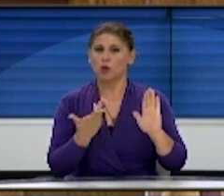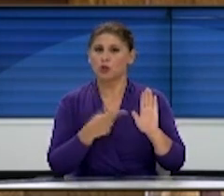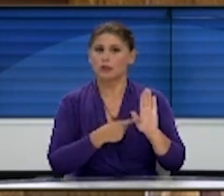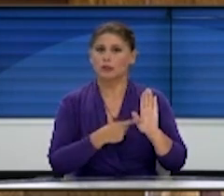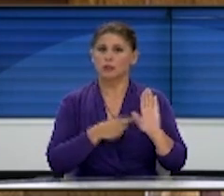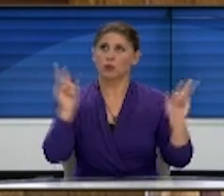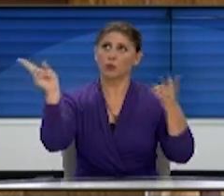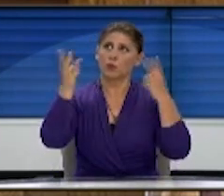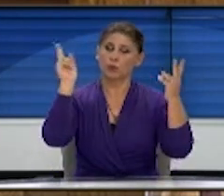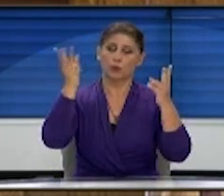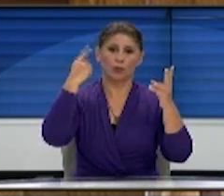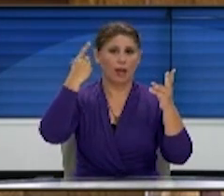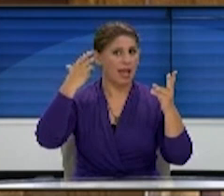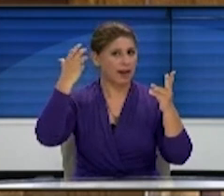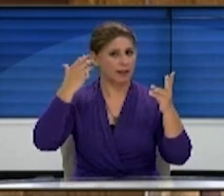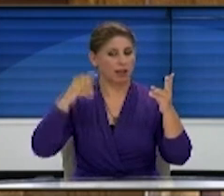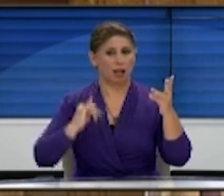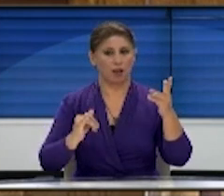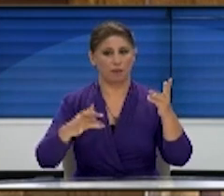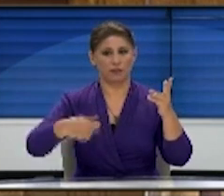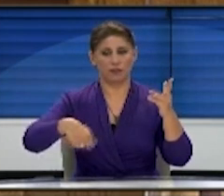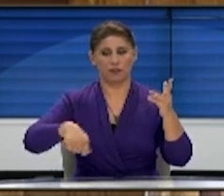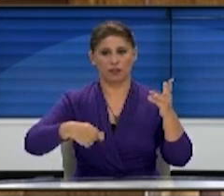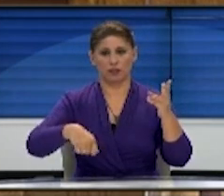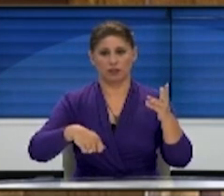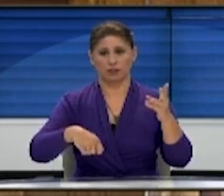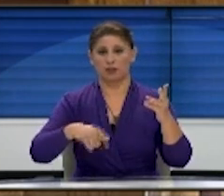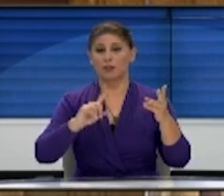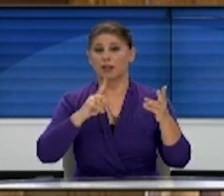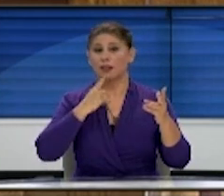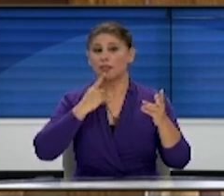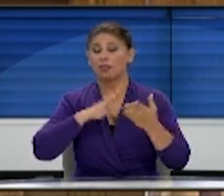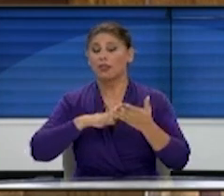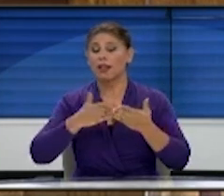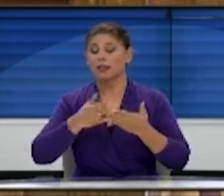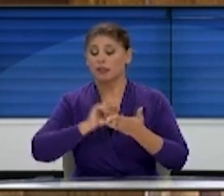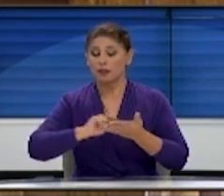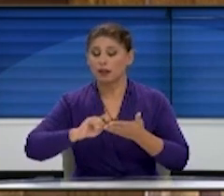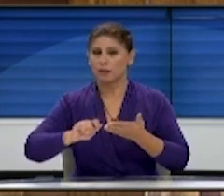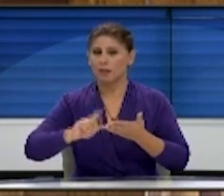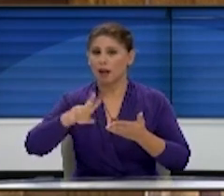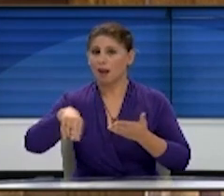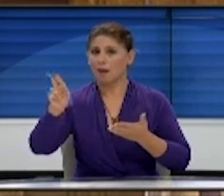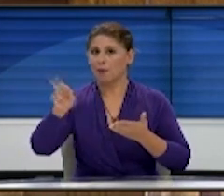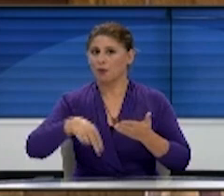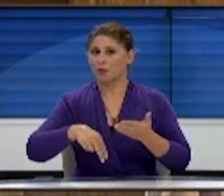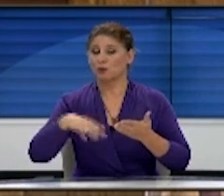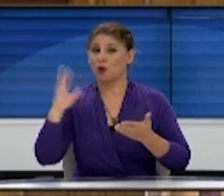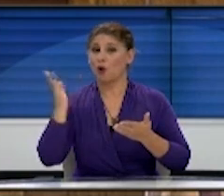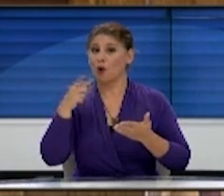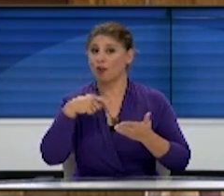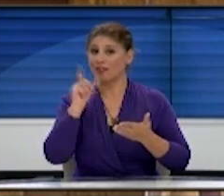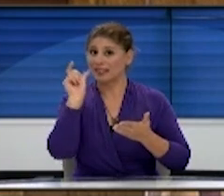εντελώς αόριστη έννοια που ακόμα και τα δικαστήρια δεν την ερμηνεύουν, αλλά την απορρίπτουν